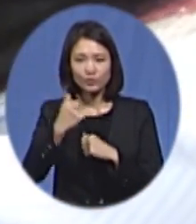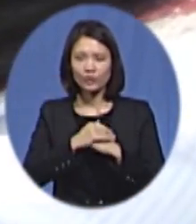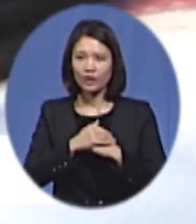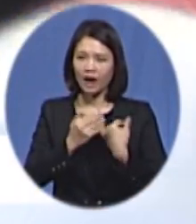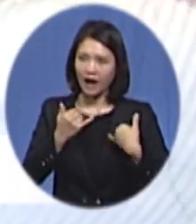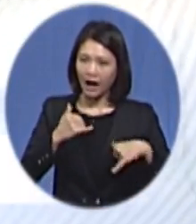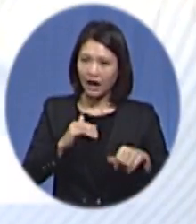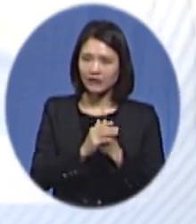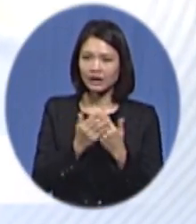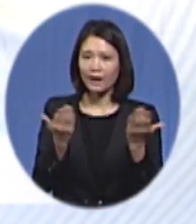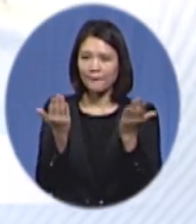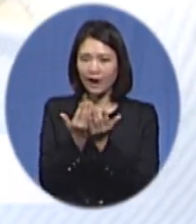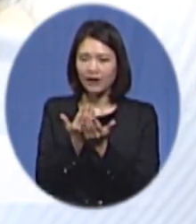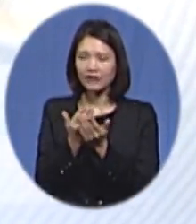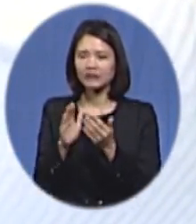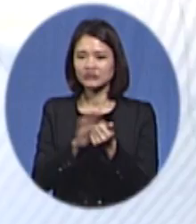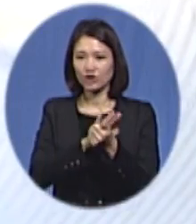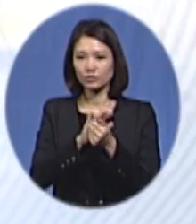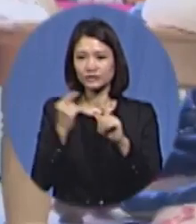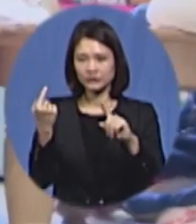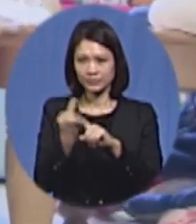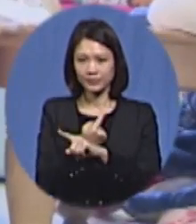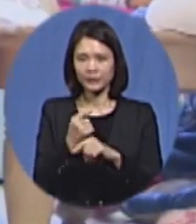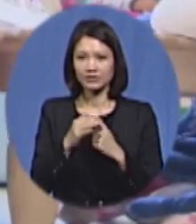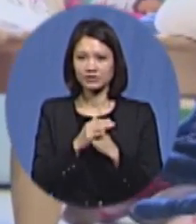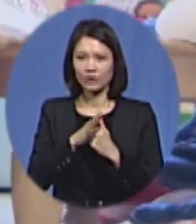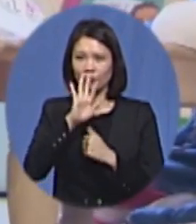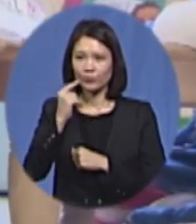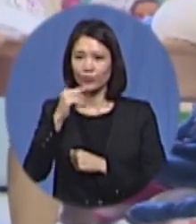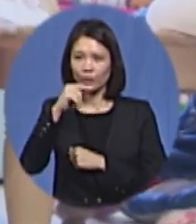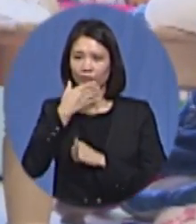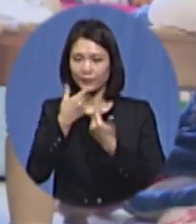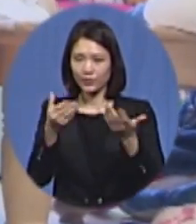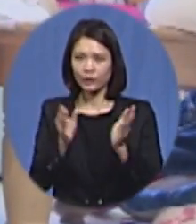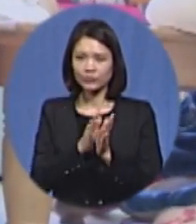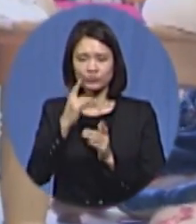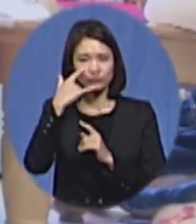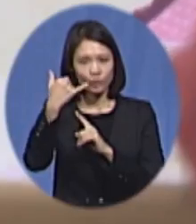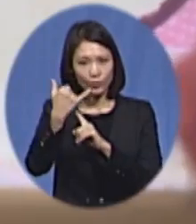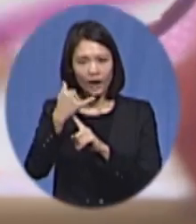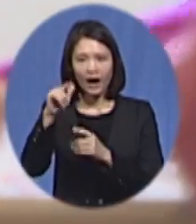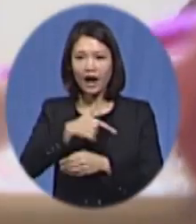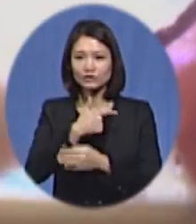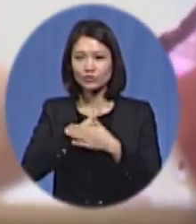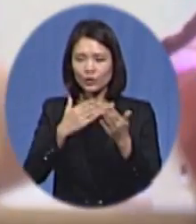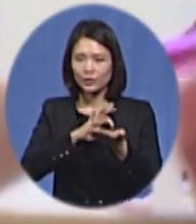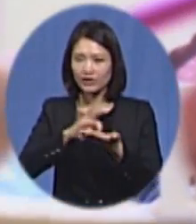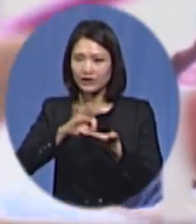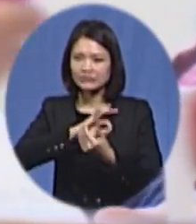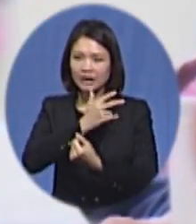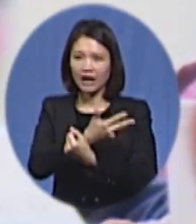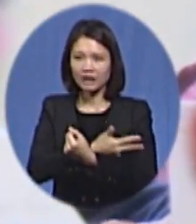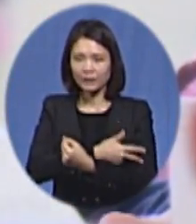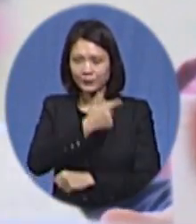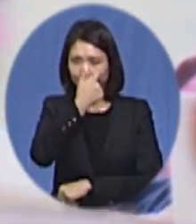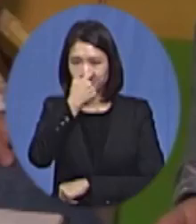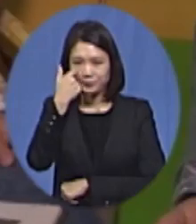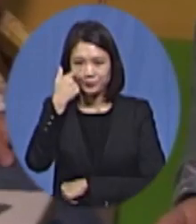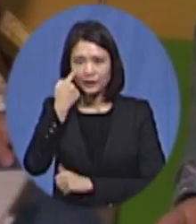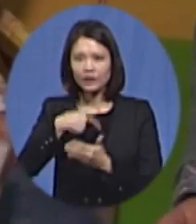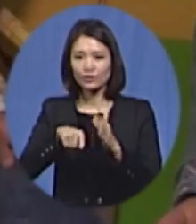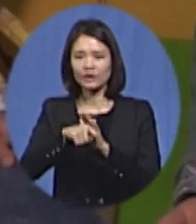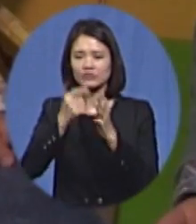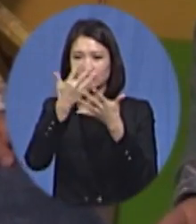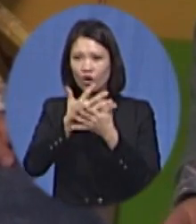맞게 서비스가 바뀌는 겁니다. 보건복지부는 부모가 종일반 이용 자격을 증명하기 위해